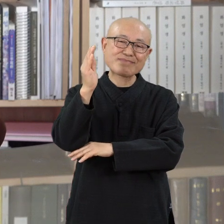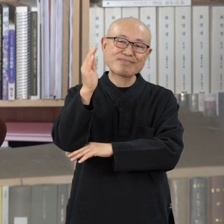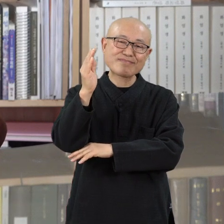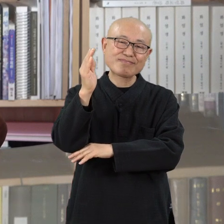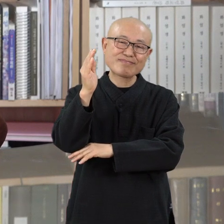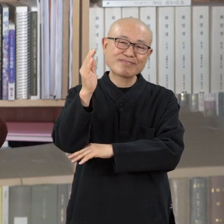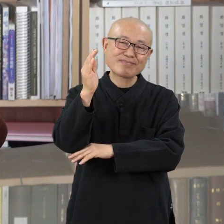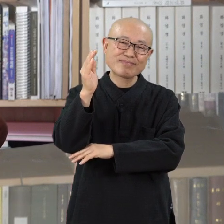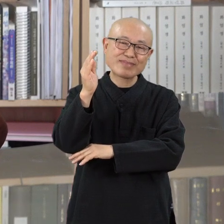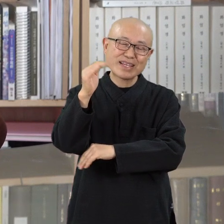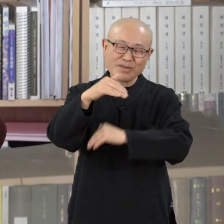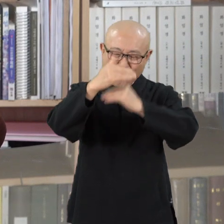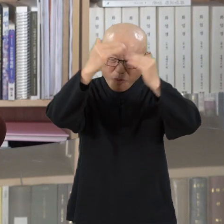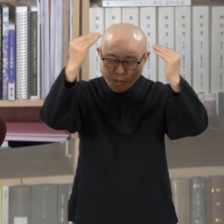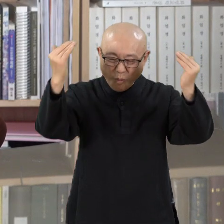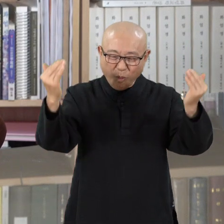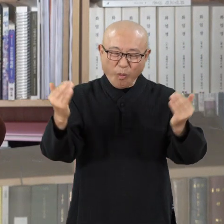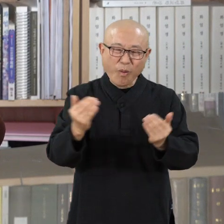다